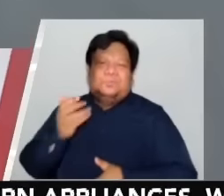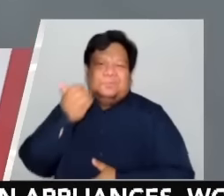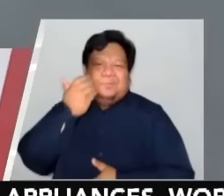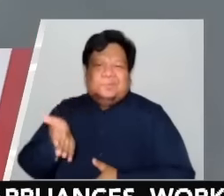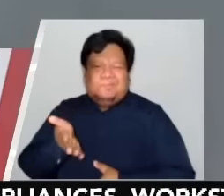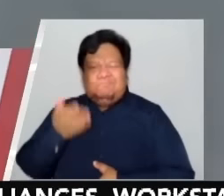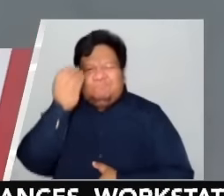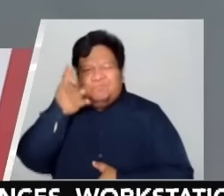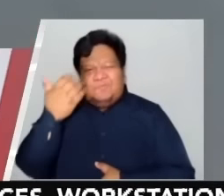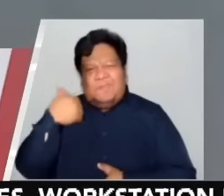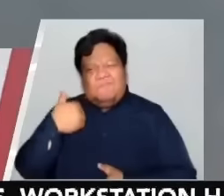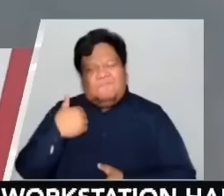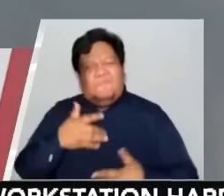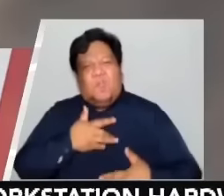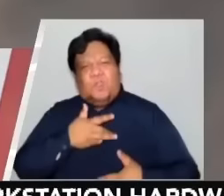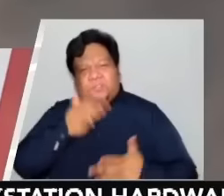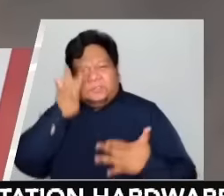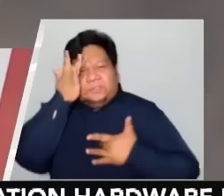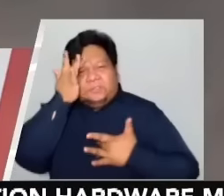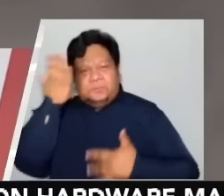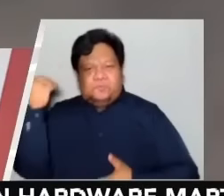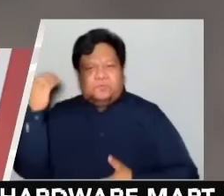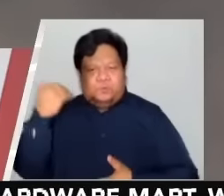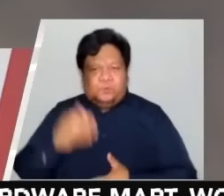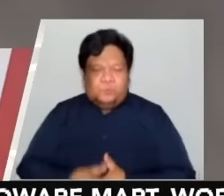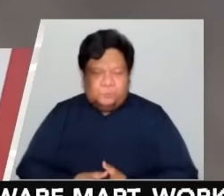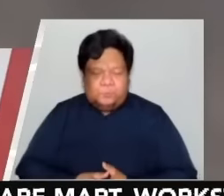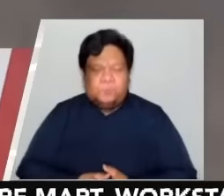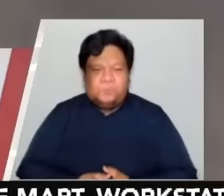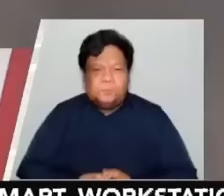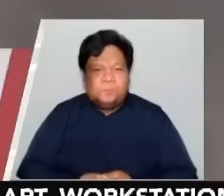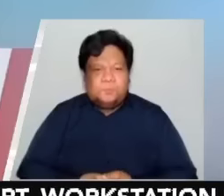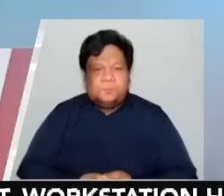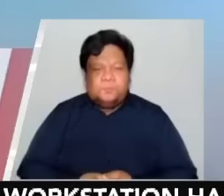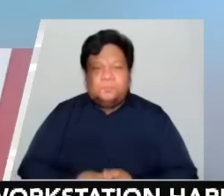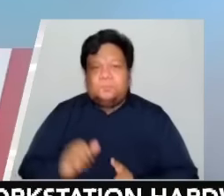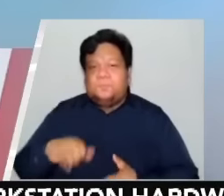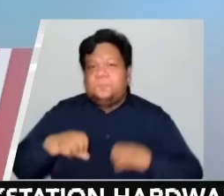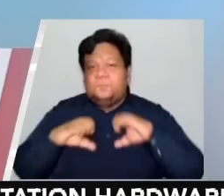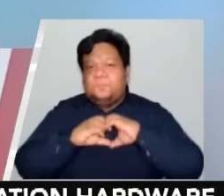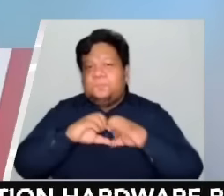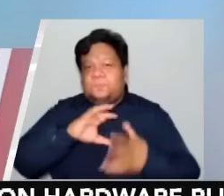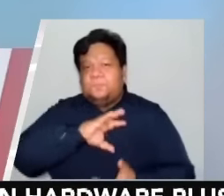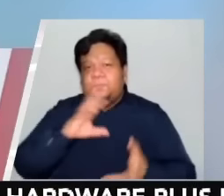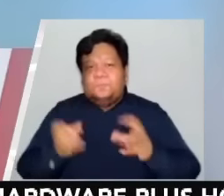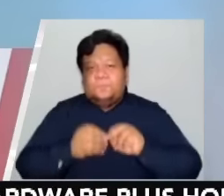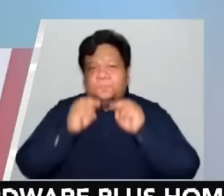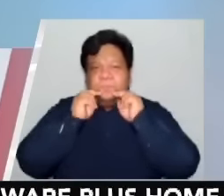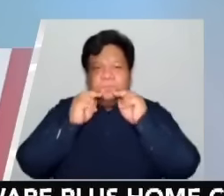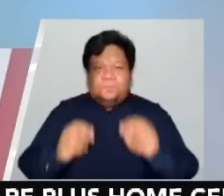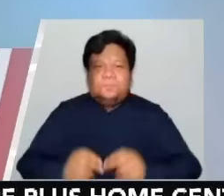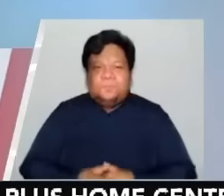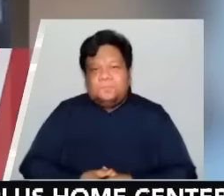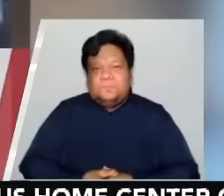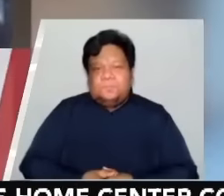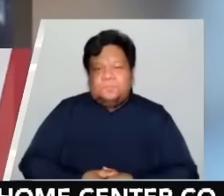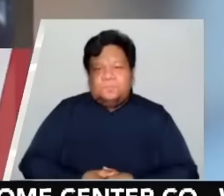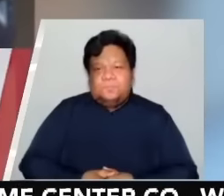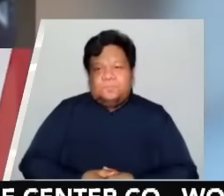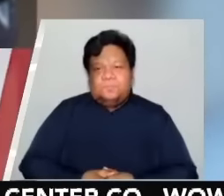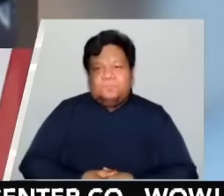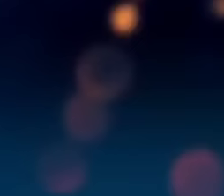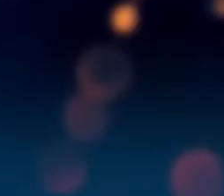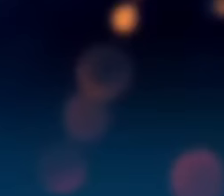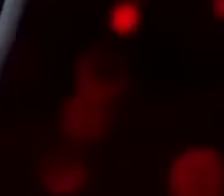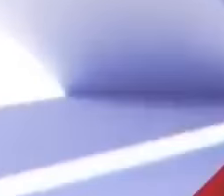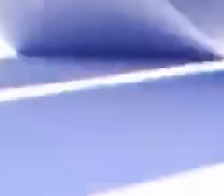si Yontan. Lord Santiago, nagbabalita para sa GMA Integrated News.